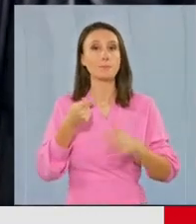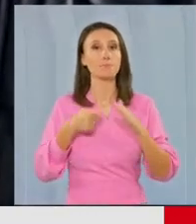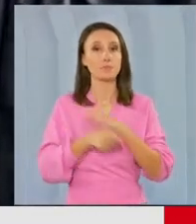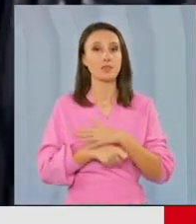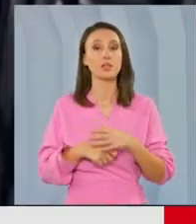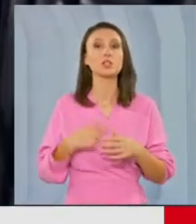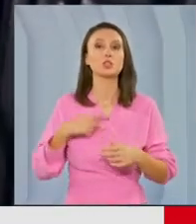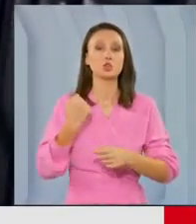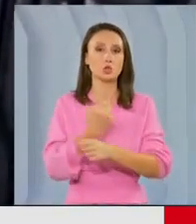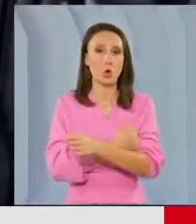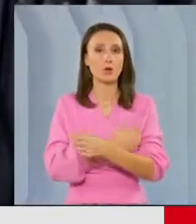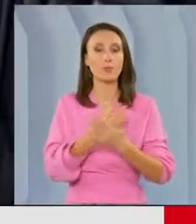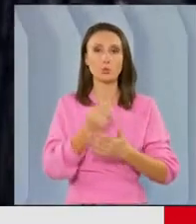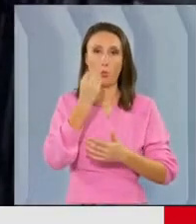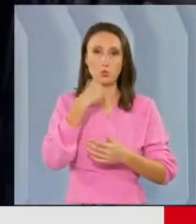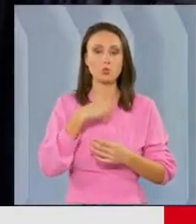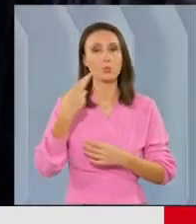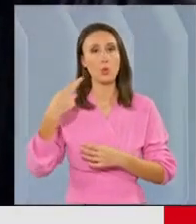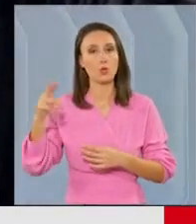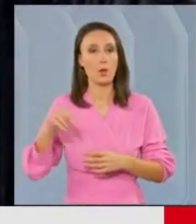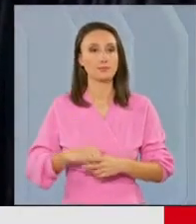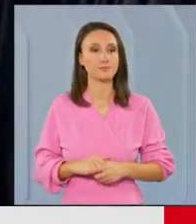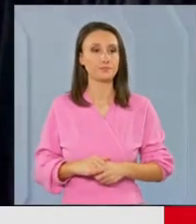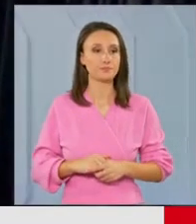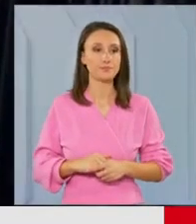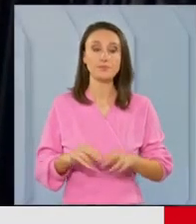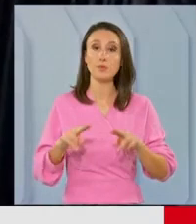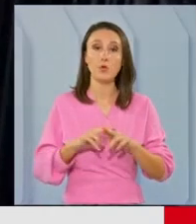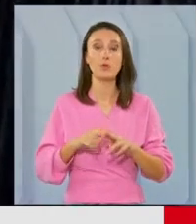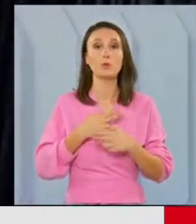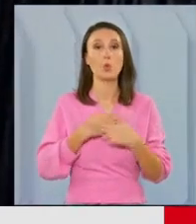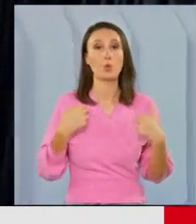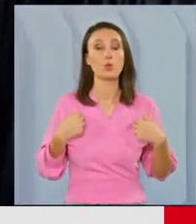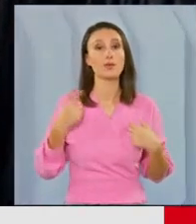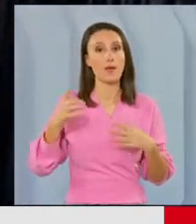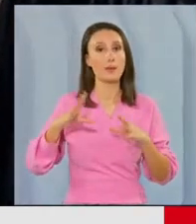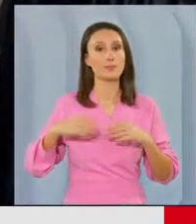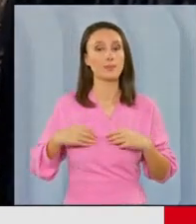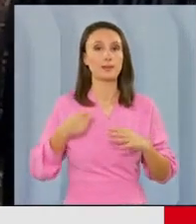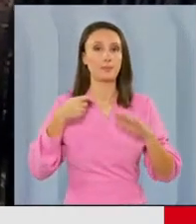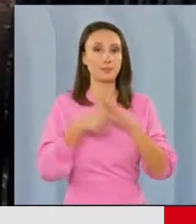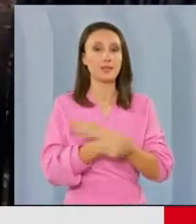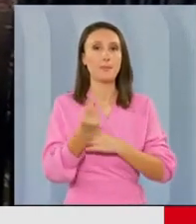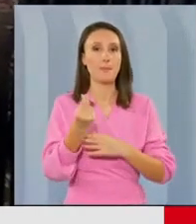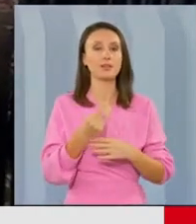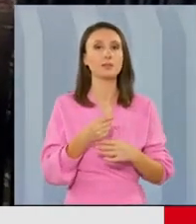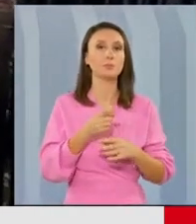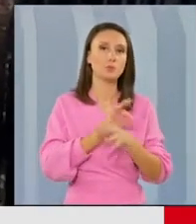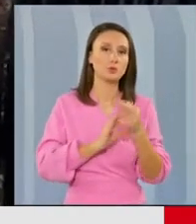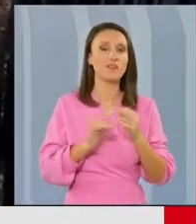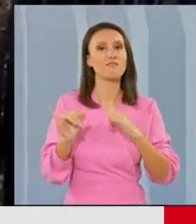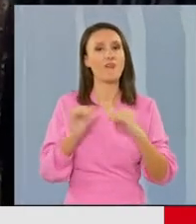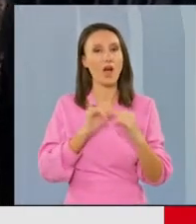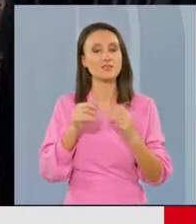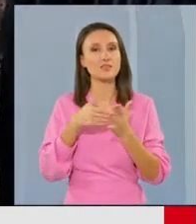deținere de droguri pentru consum în formă continuată potrivit procurorilor Ana Maria Chirilă a primit Mită în bani bijuterii vacanțe